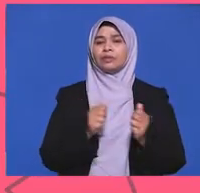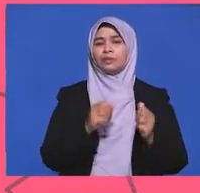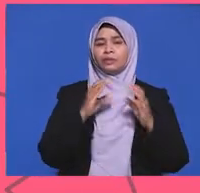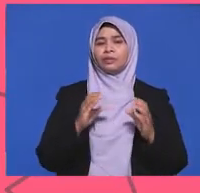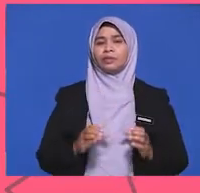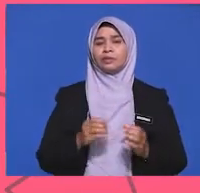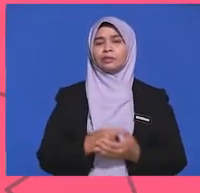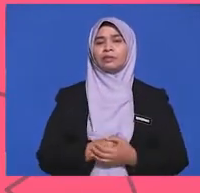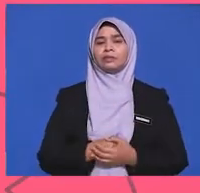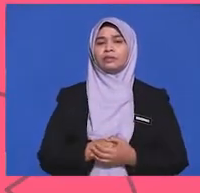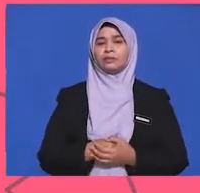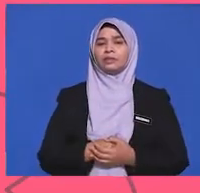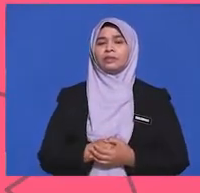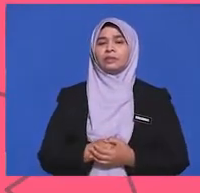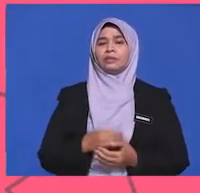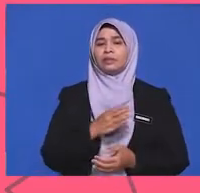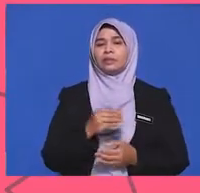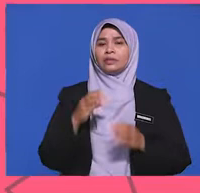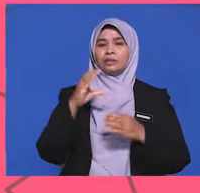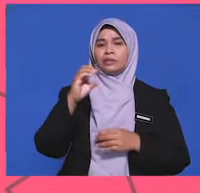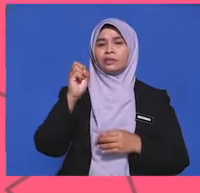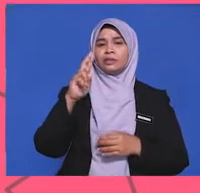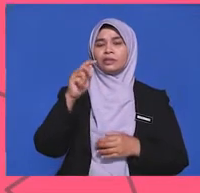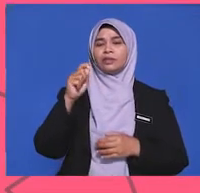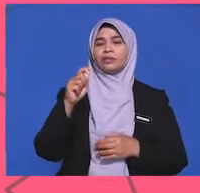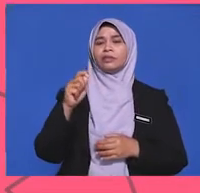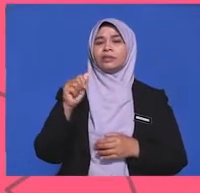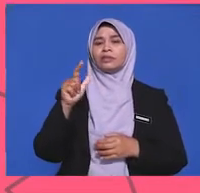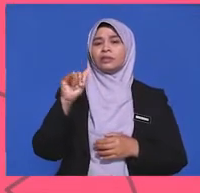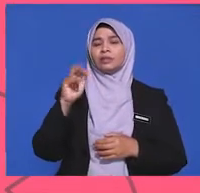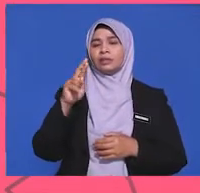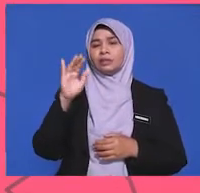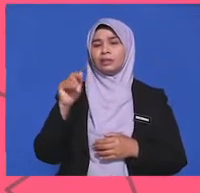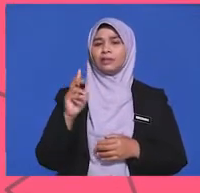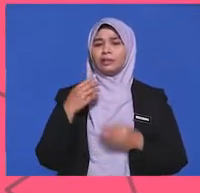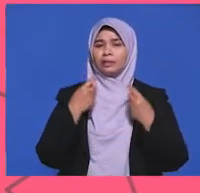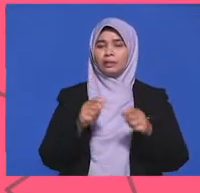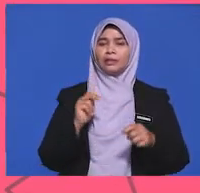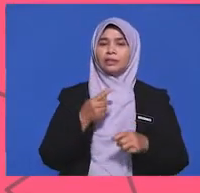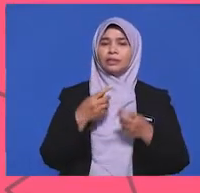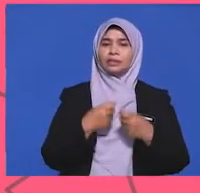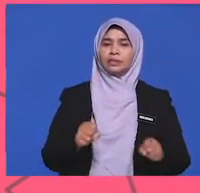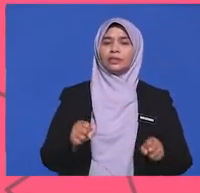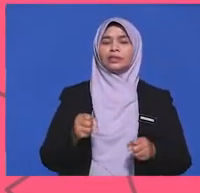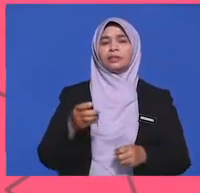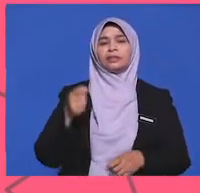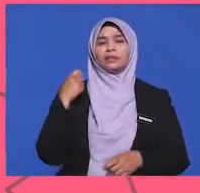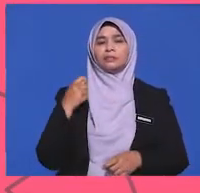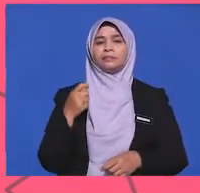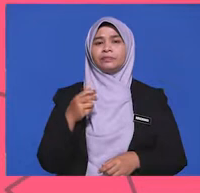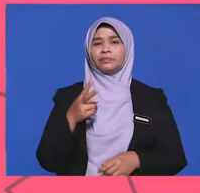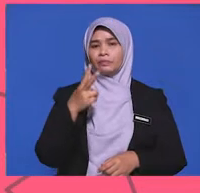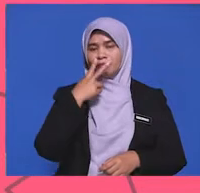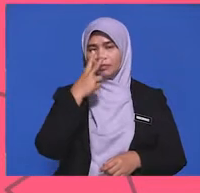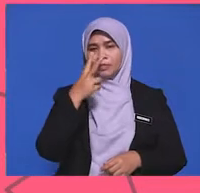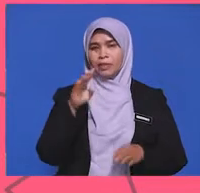daripada pseudocode dan carta alir yang telah kita sediakan tadi. Murid-murid,